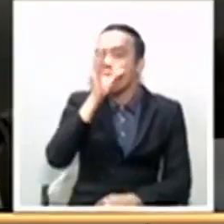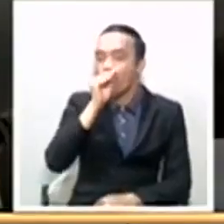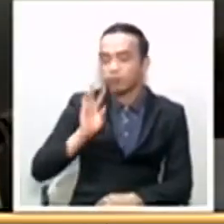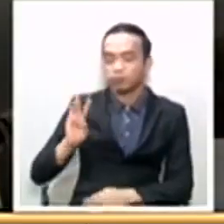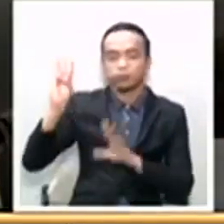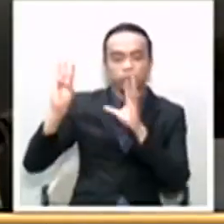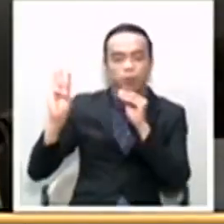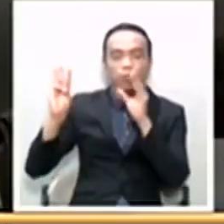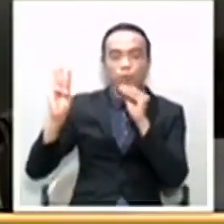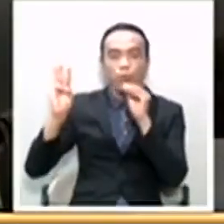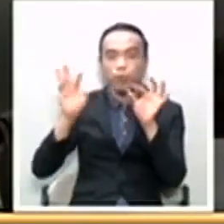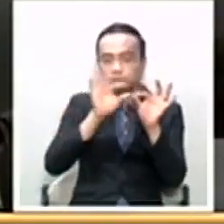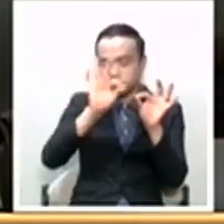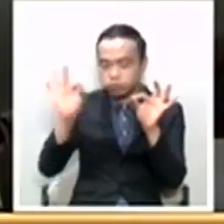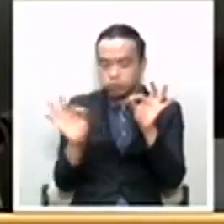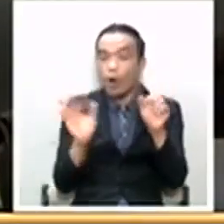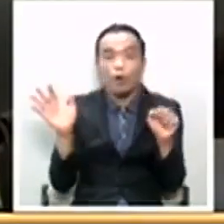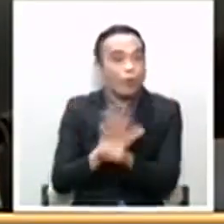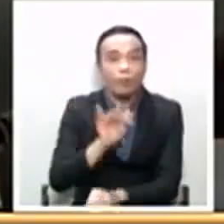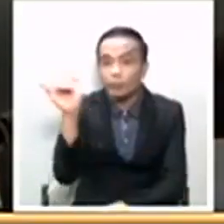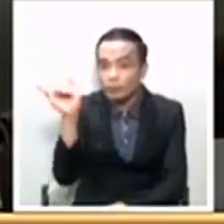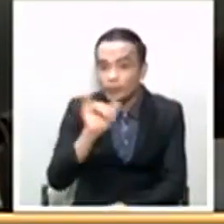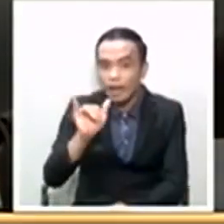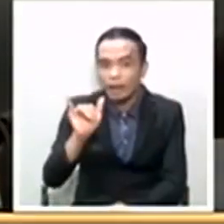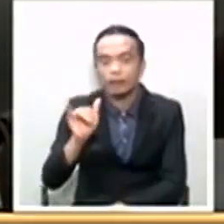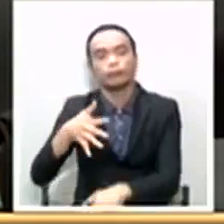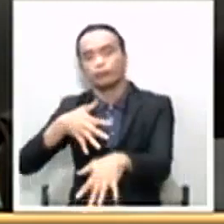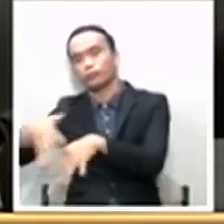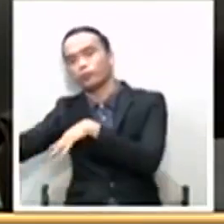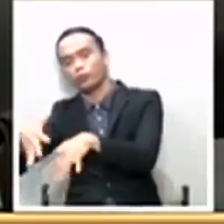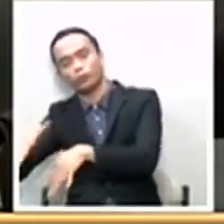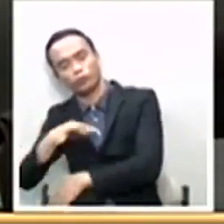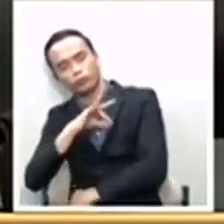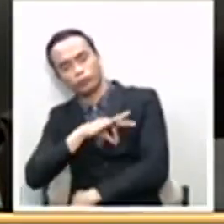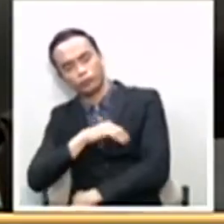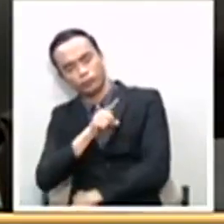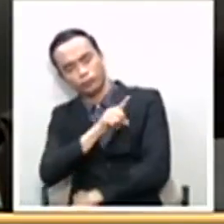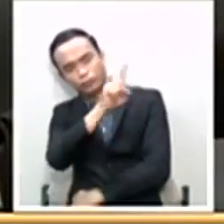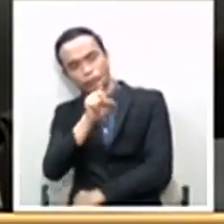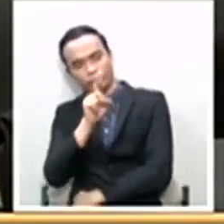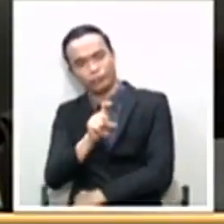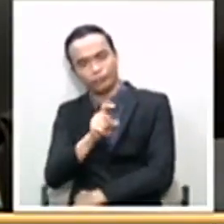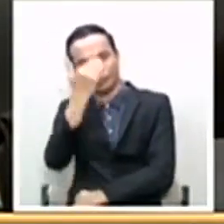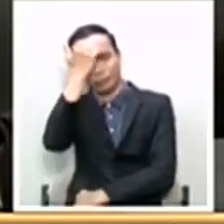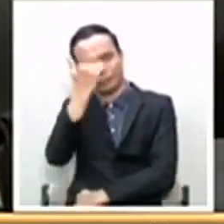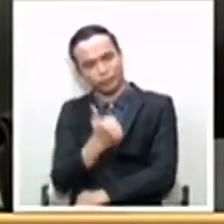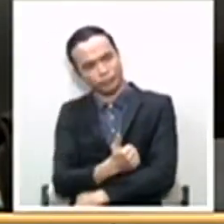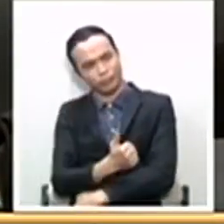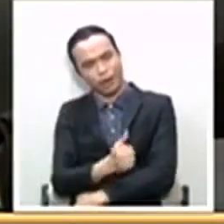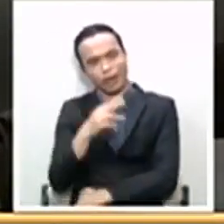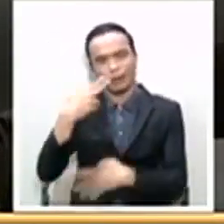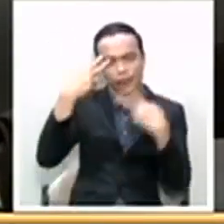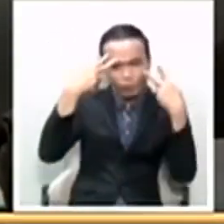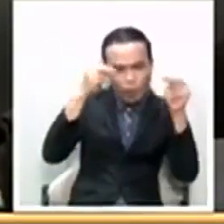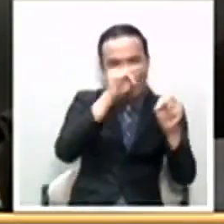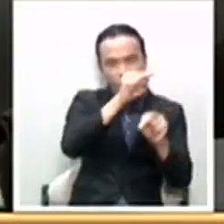ธรรมดาอยู่เองครับที่จะทำให้พี่น้องประชาชนผู้เป็นเจ้าของอำนาจอธิปไตยเคลือบแคลงสงสัยว่าถ้าแบบนี้นายกรัฐม